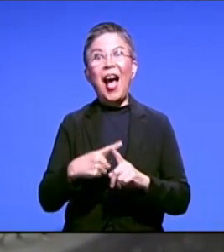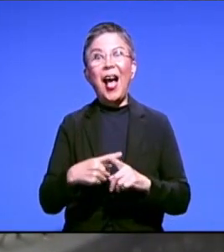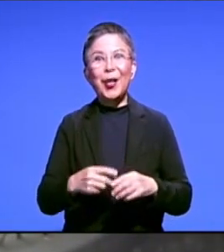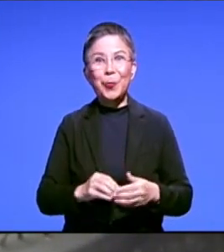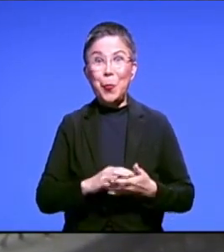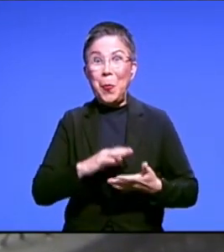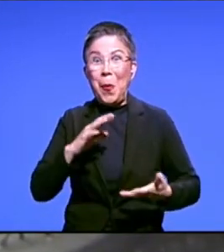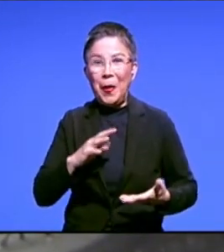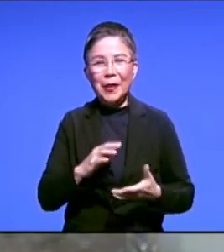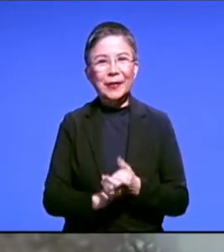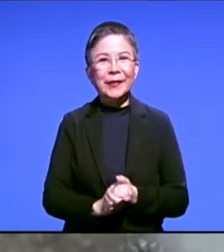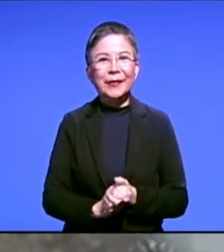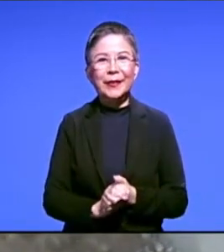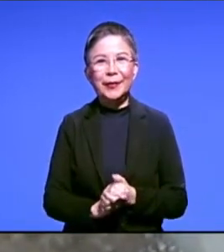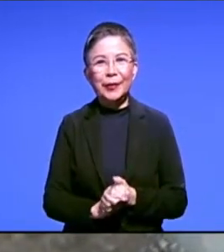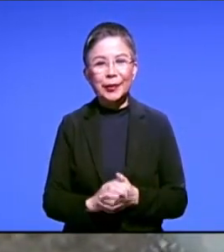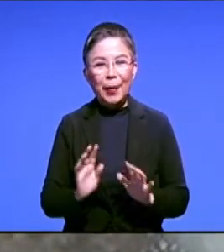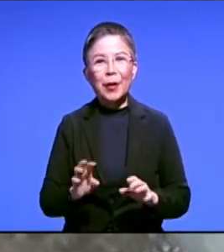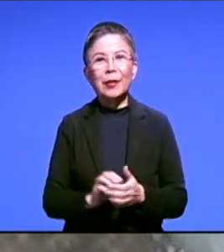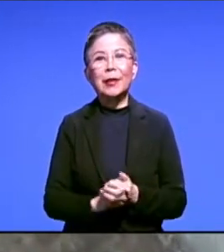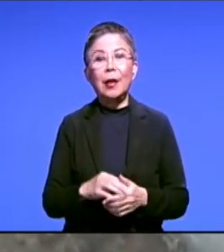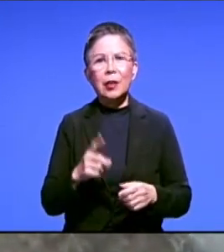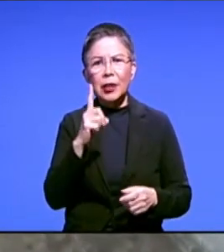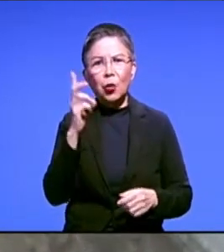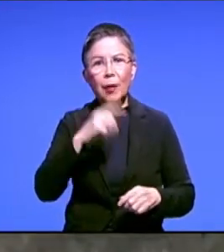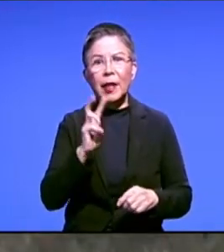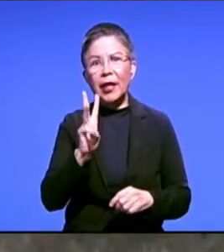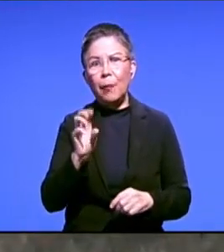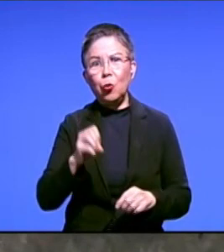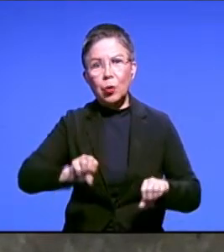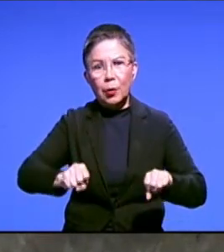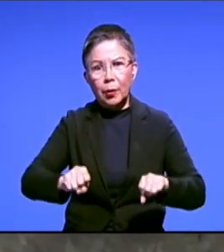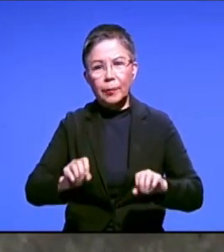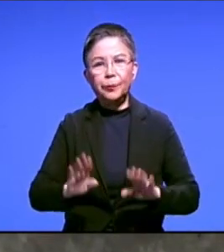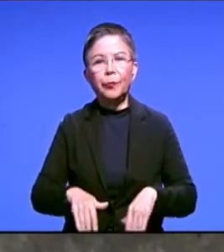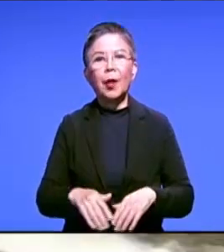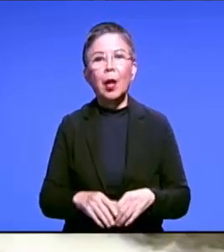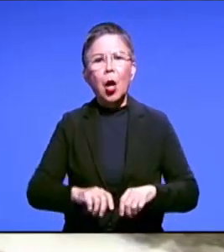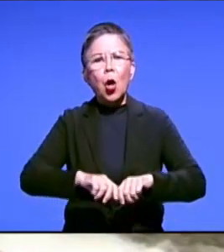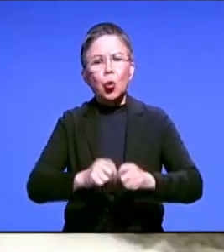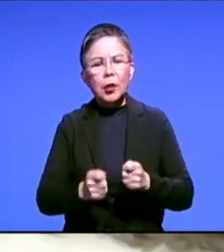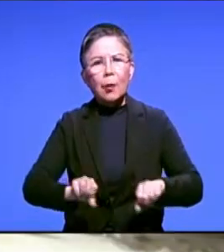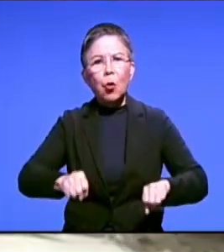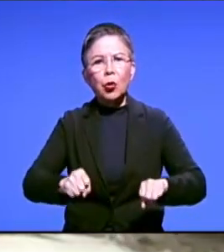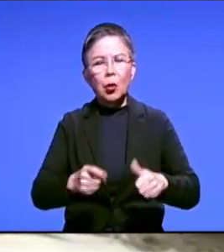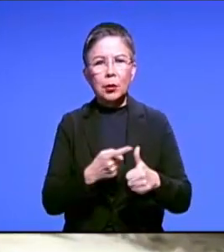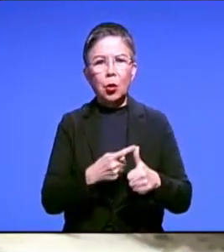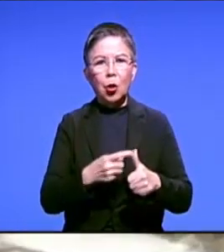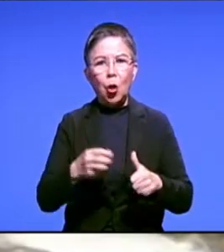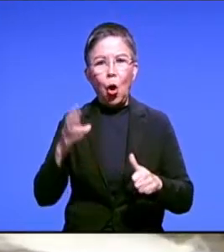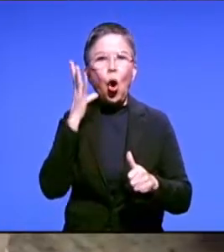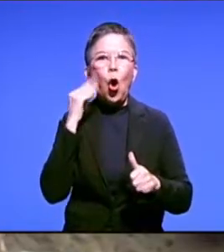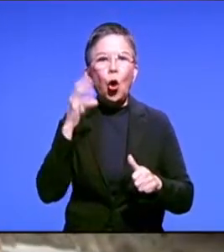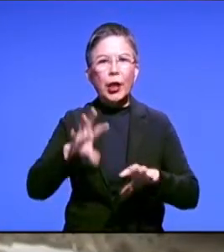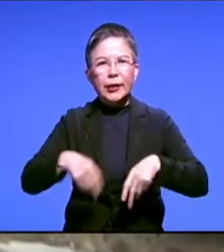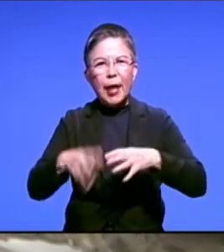lipat, yang biasanya 10 motor kini mencapai 30 kendaraan. Rata-rata pasca banjir kerusakan pada motor antara lain oli